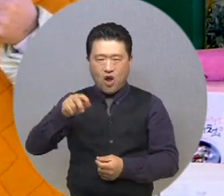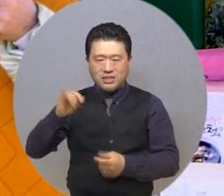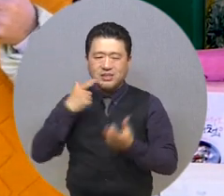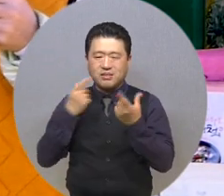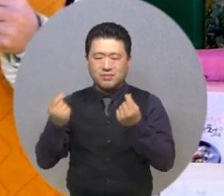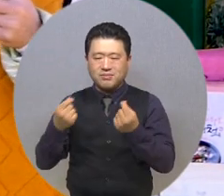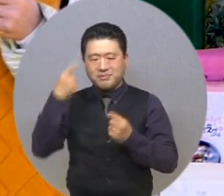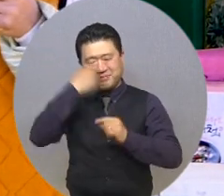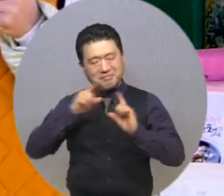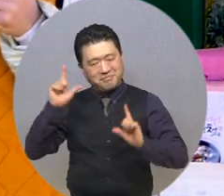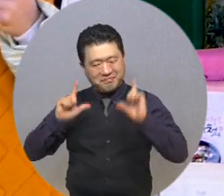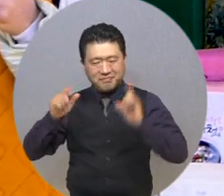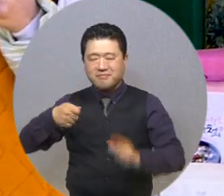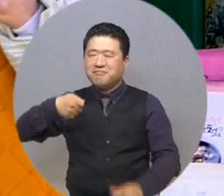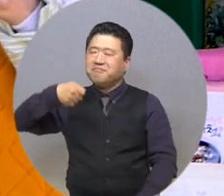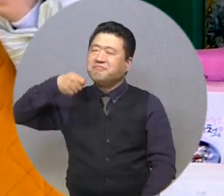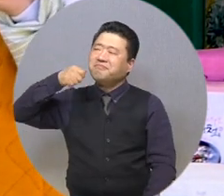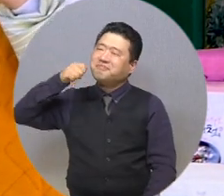안성기처럼.